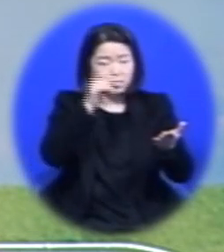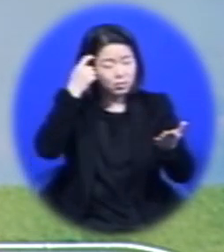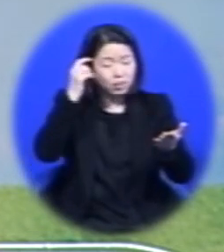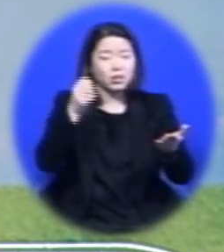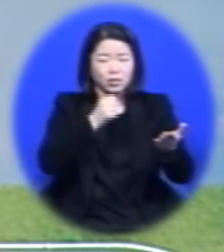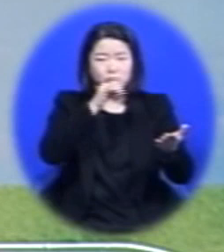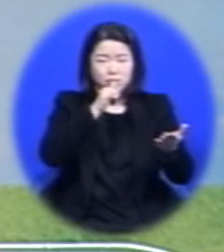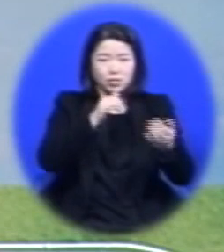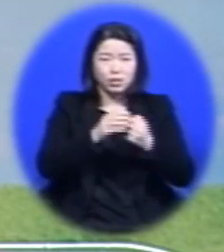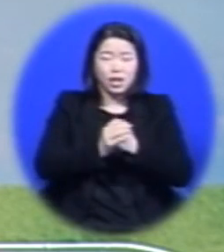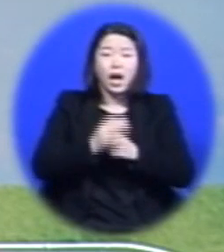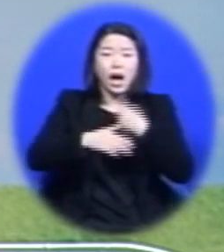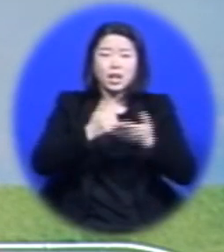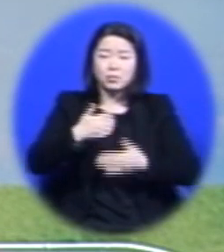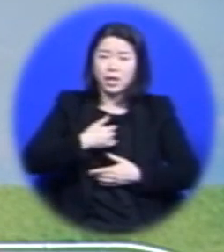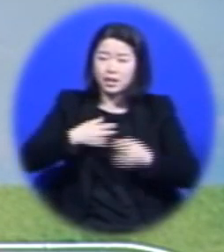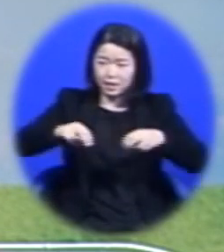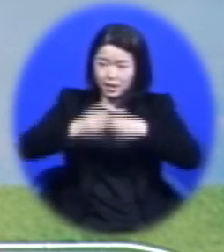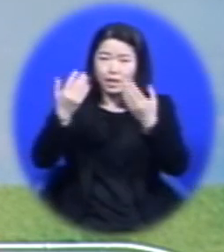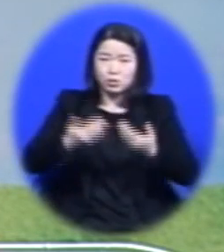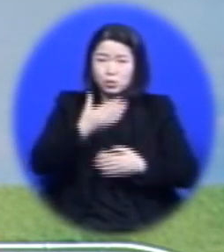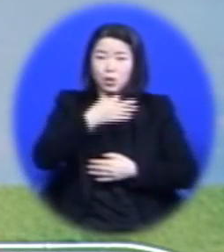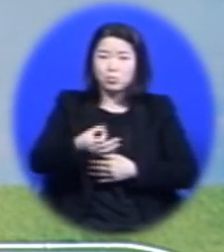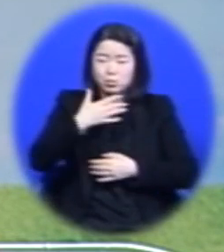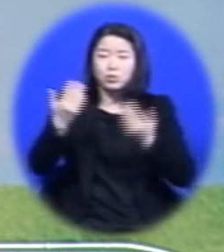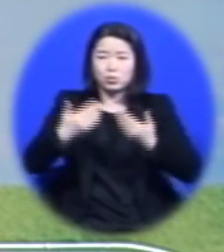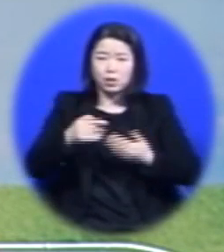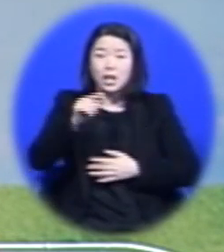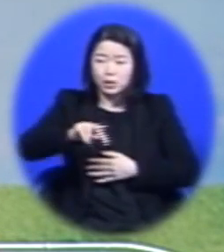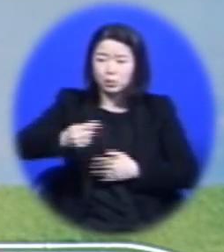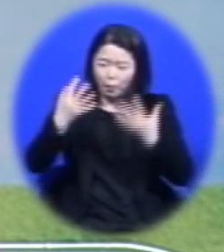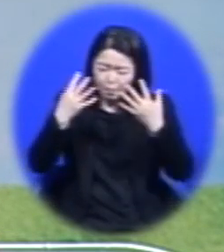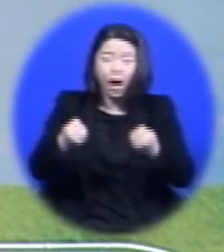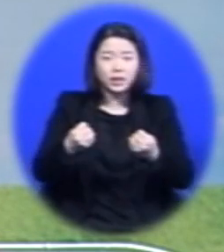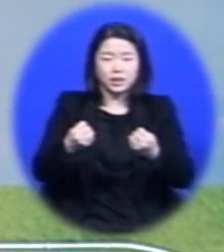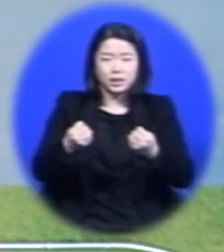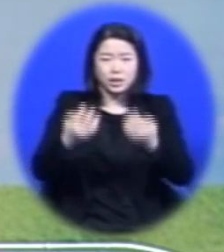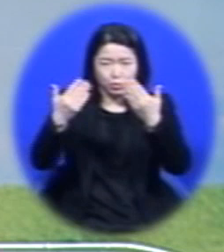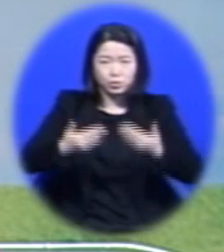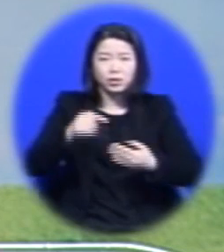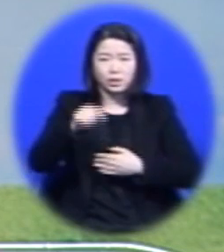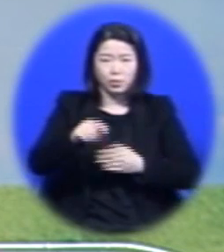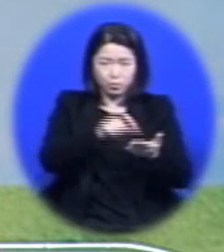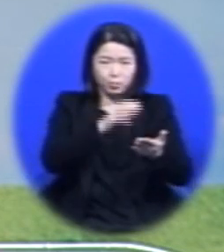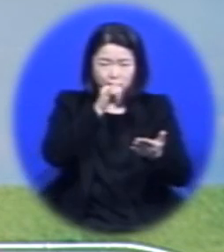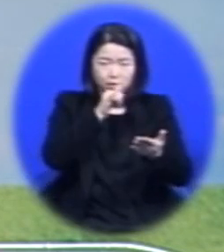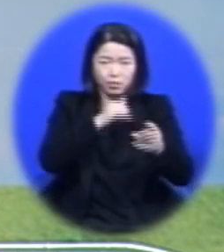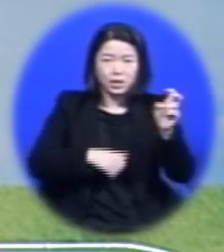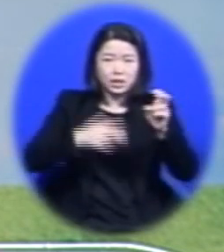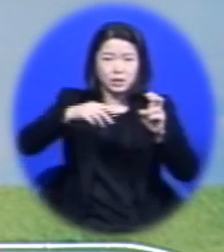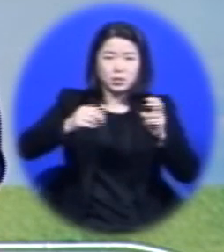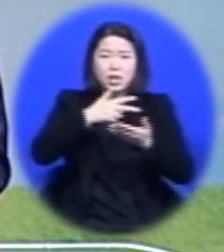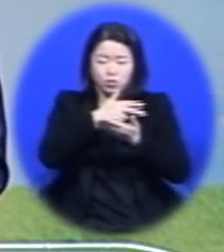거예요 하나님이 나에게 재난을 주시고 불행을 주셨다 그것도 많이 많이 주셨다 20절에